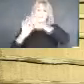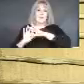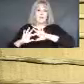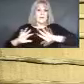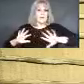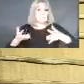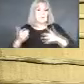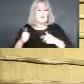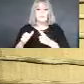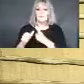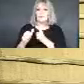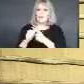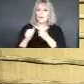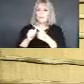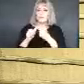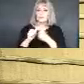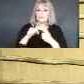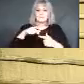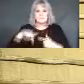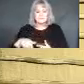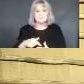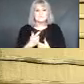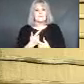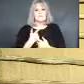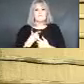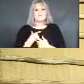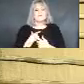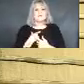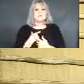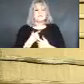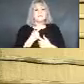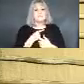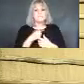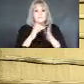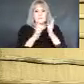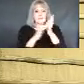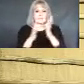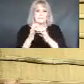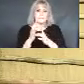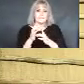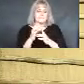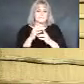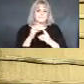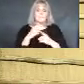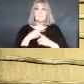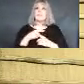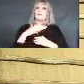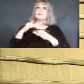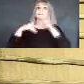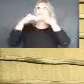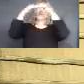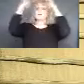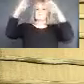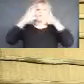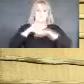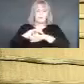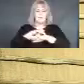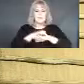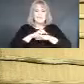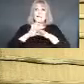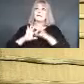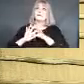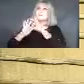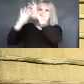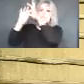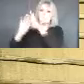hierdie familie. Dis 'n story van die botsing van tempels, van hemel en aarde wat verbind en die lewe van